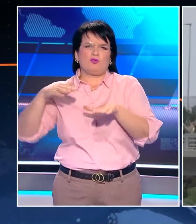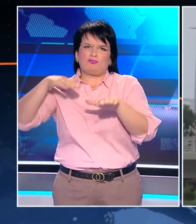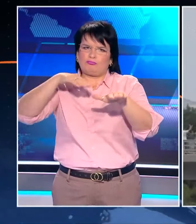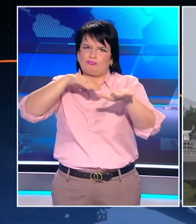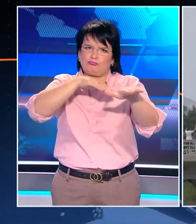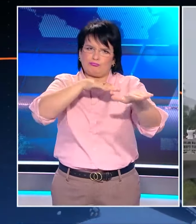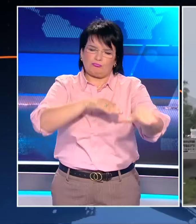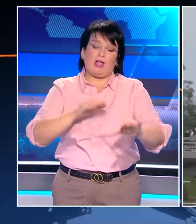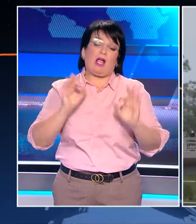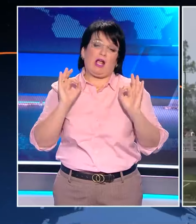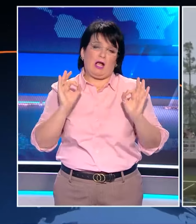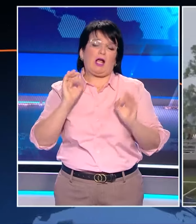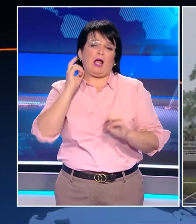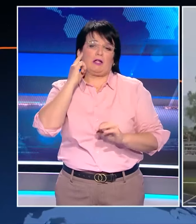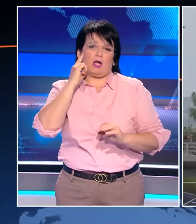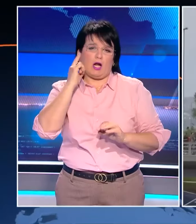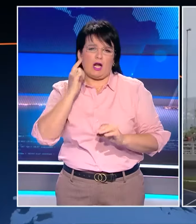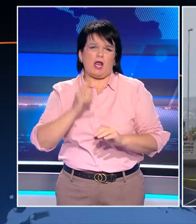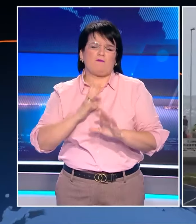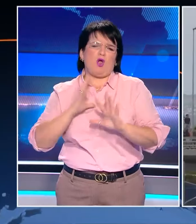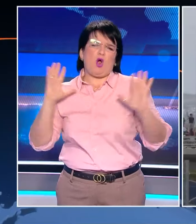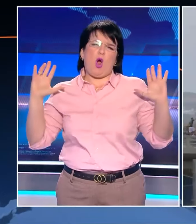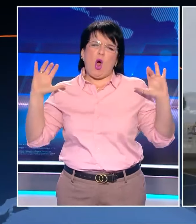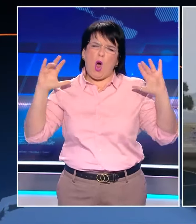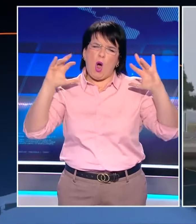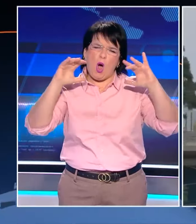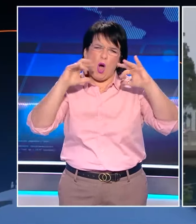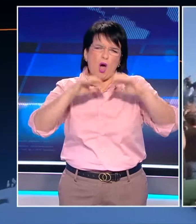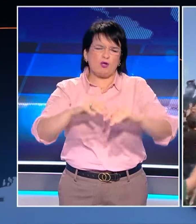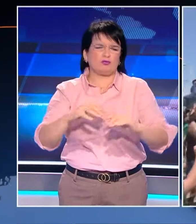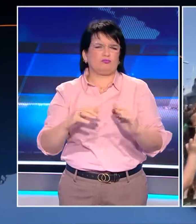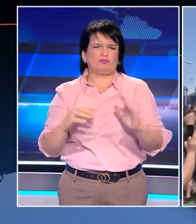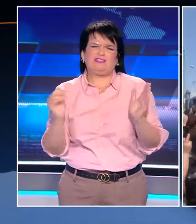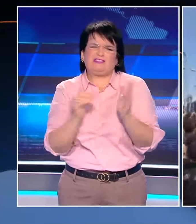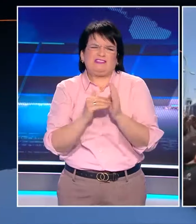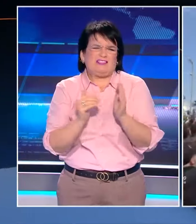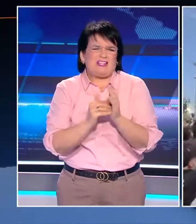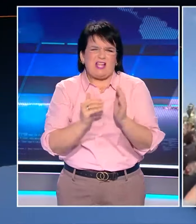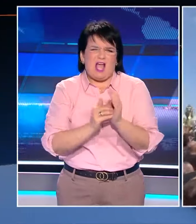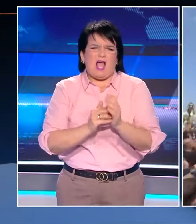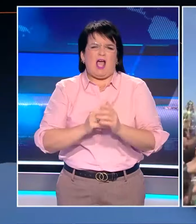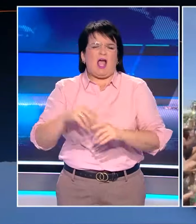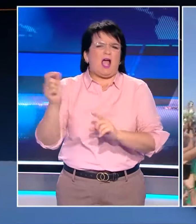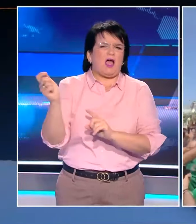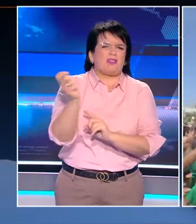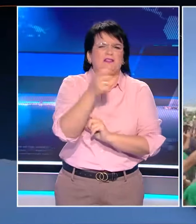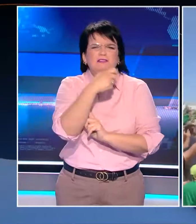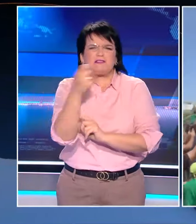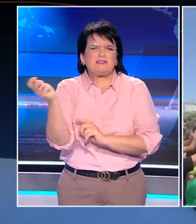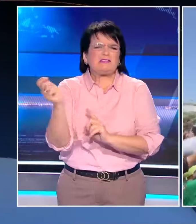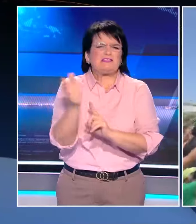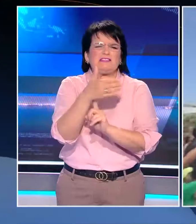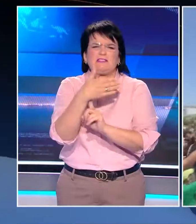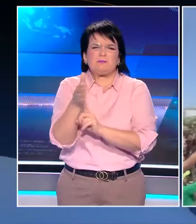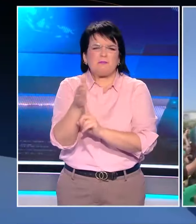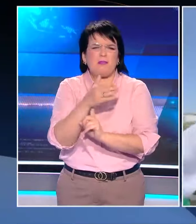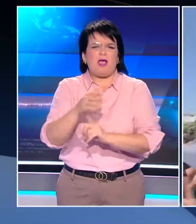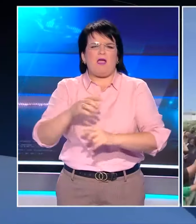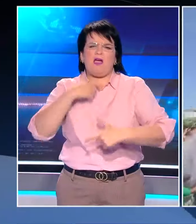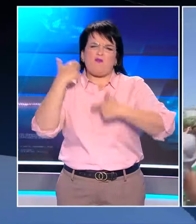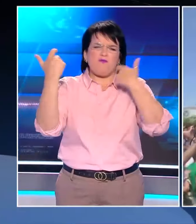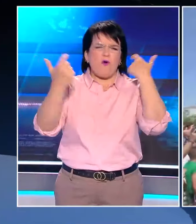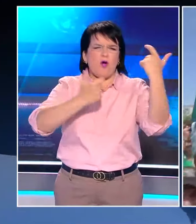όπως καταλαβαίνετε, αφού μιλάμε για δεκάδες χιλιάδες φιλάθλους, οι οποίοι έχουν βγει και πανηγυρίσει το 7ο αστέρι που